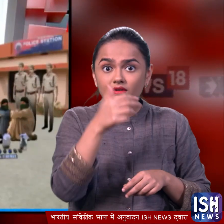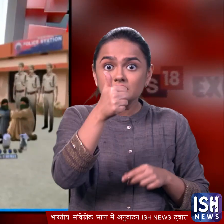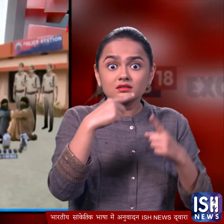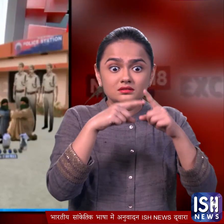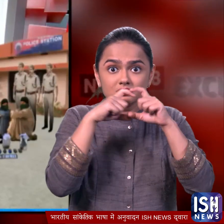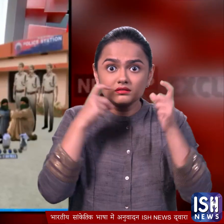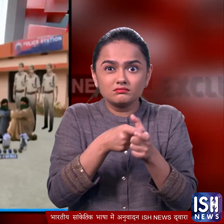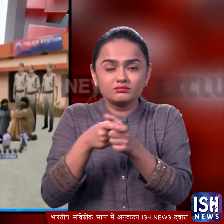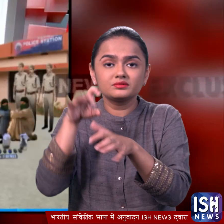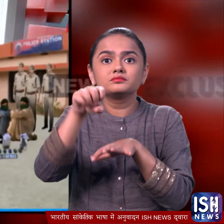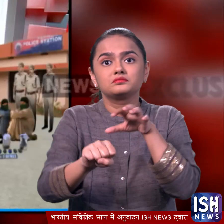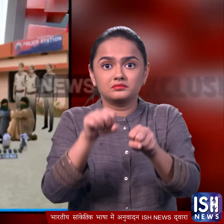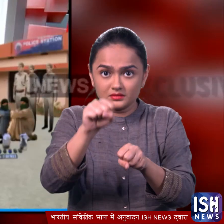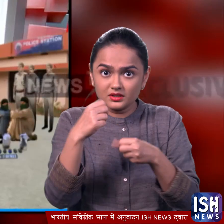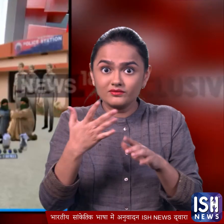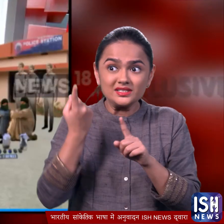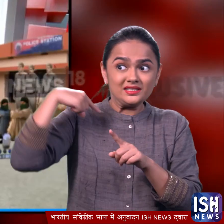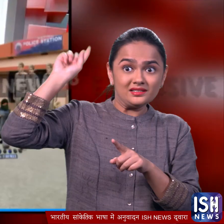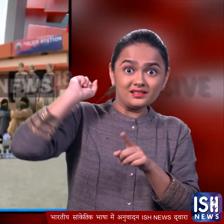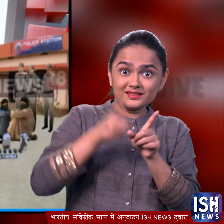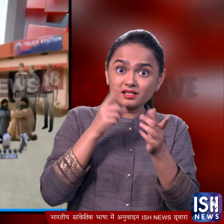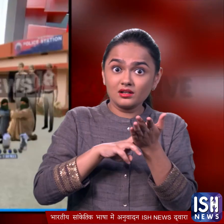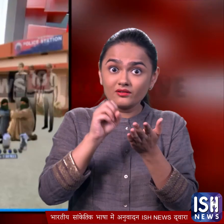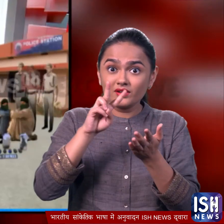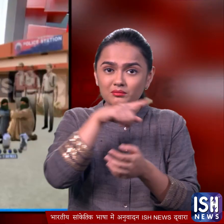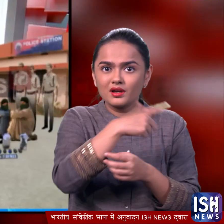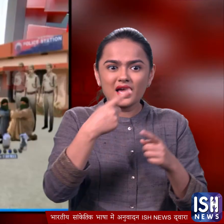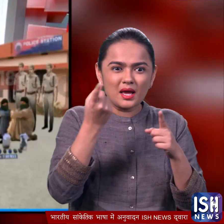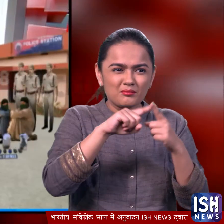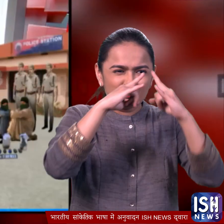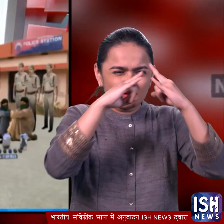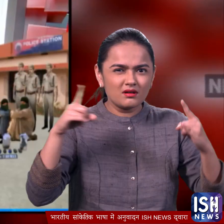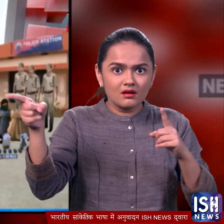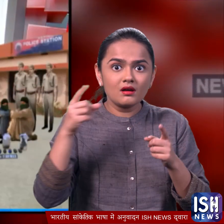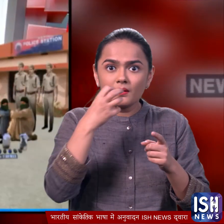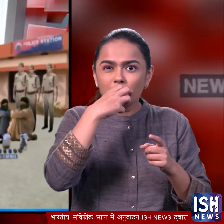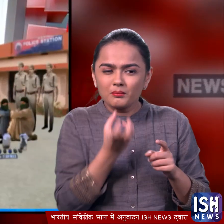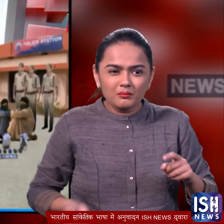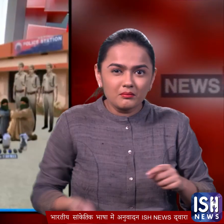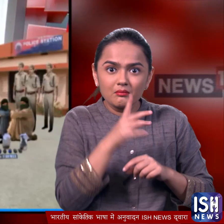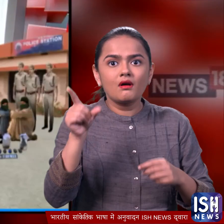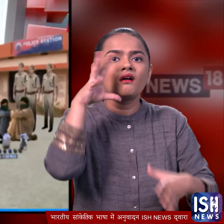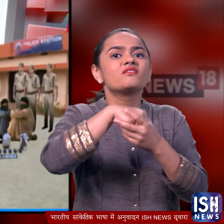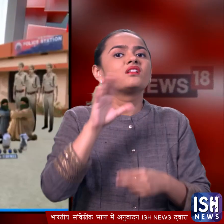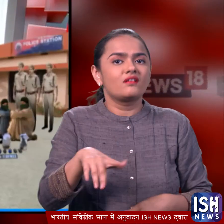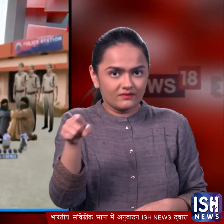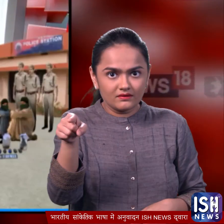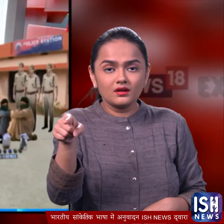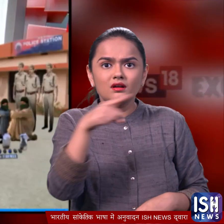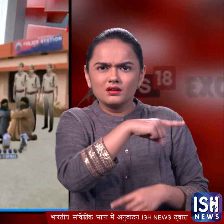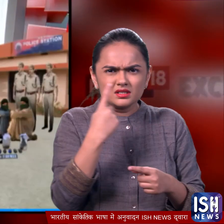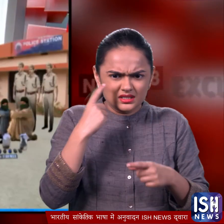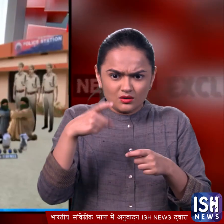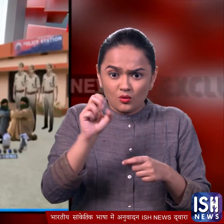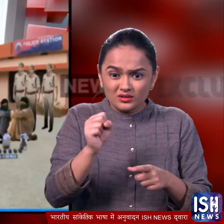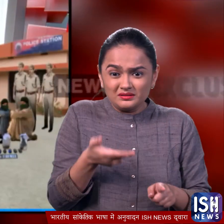इंटरनेशनल सिख यूथ फेडरेशन के 6 आतंकियों को गिरफ्तार कर लिया, जो बीते साल नवंबर में पठानकोट में आर्मी कैंप पर हुए ग्रेनेड हमले में शामिल